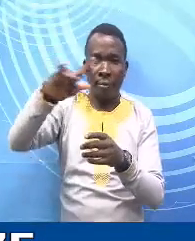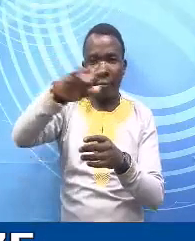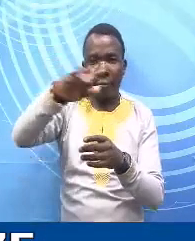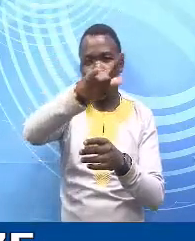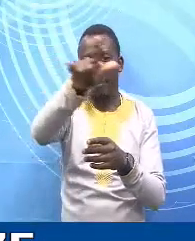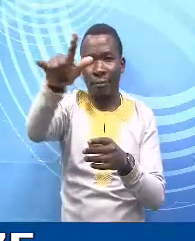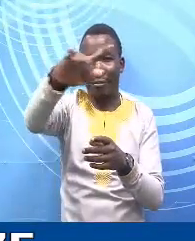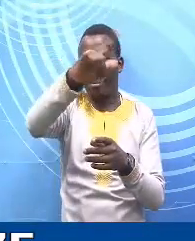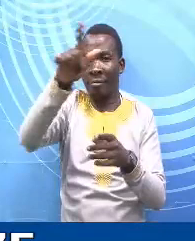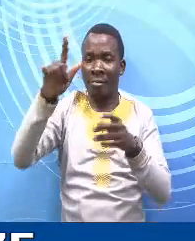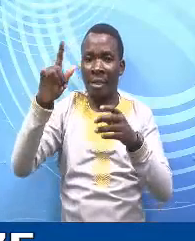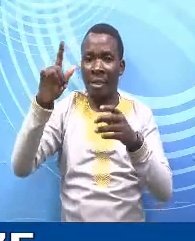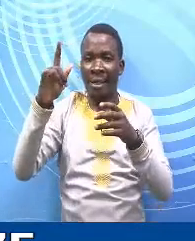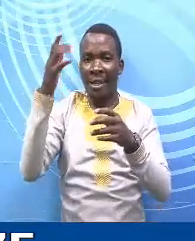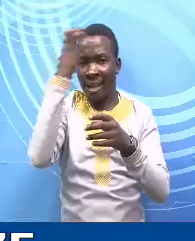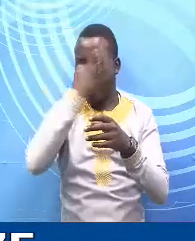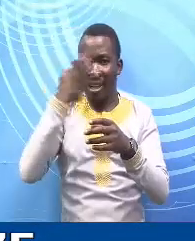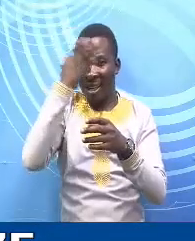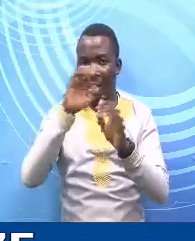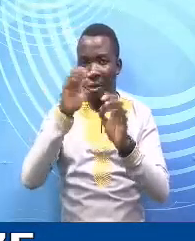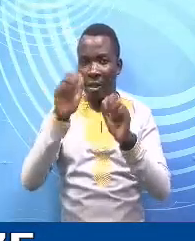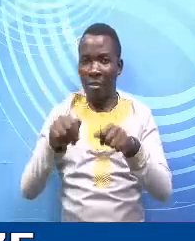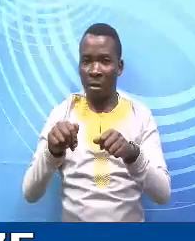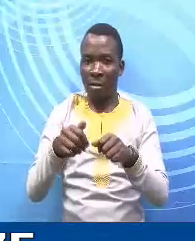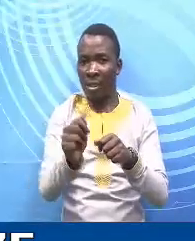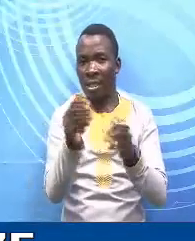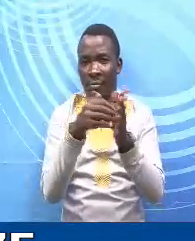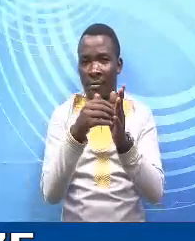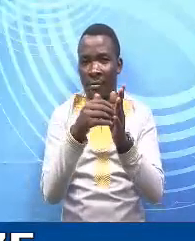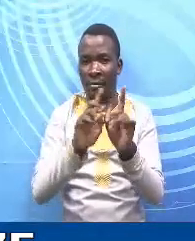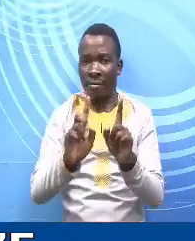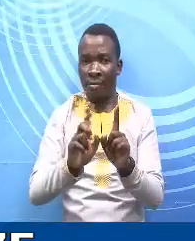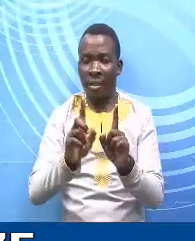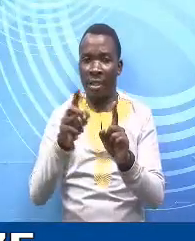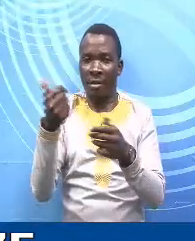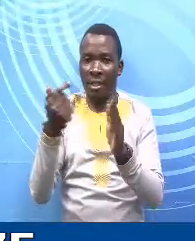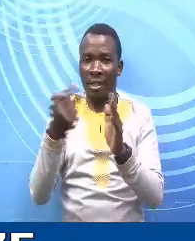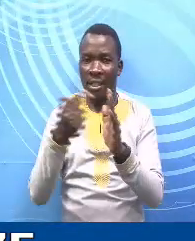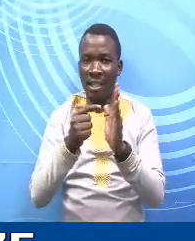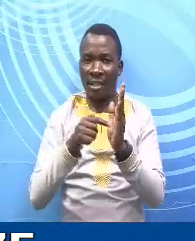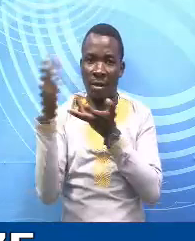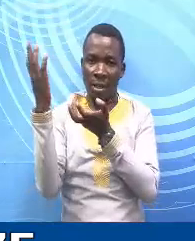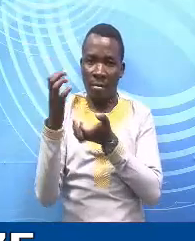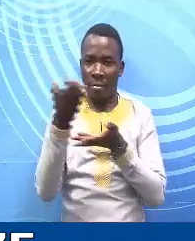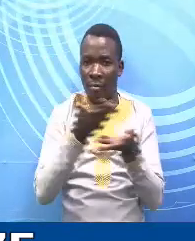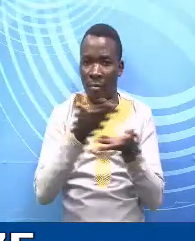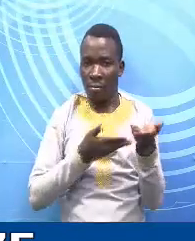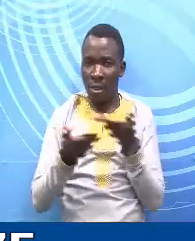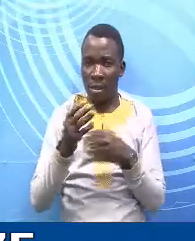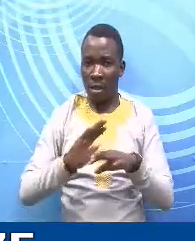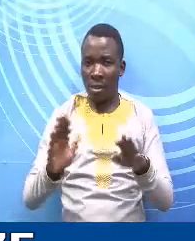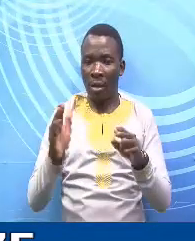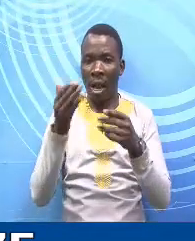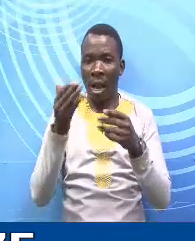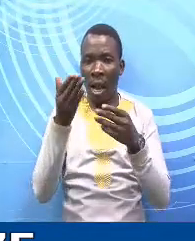mugabane w'Iburayi akaba yabasha kugenda nta nkomyi. Iyi ni nayo indi ngingo yitezwe kuganirwaho gusa